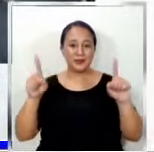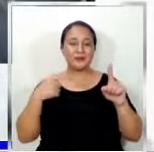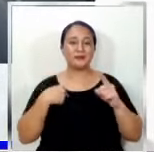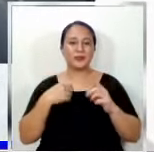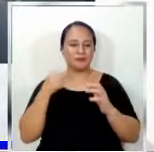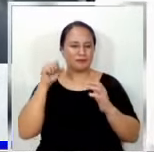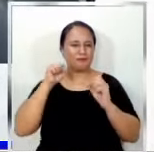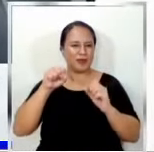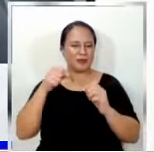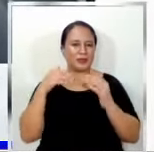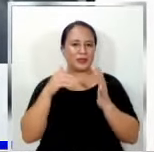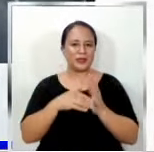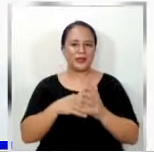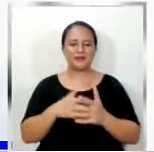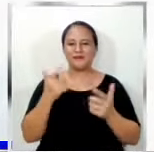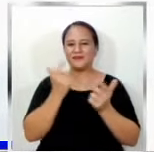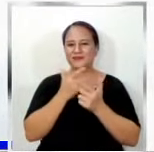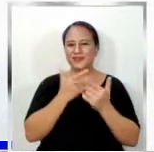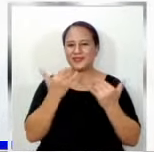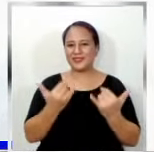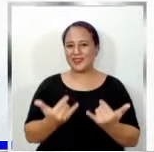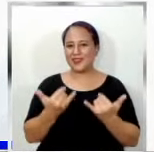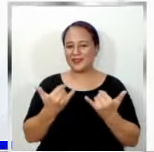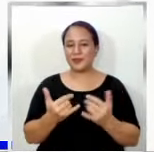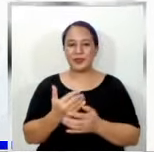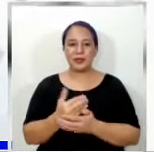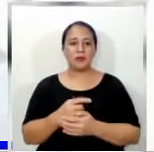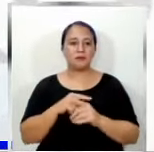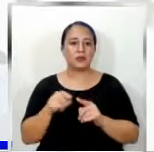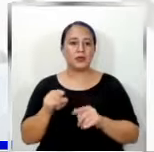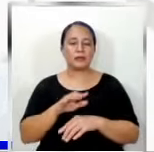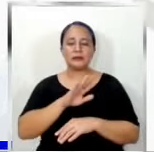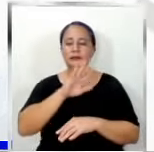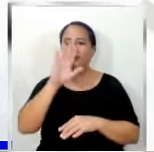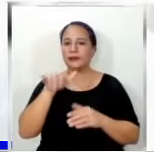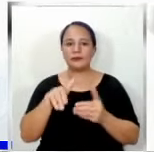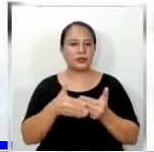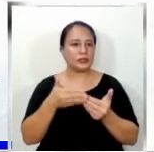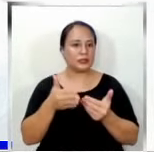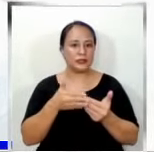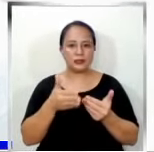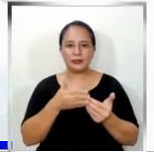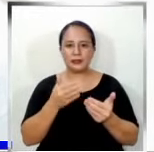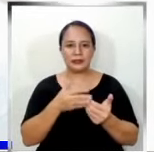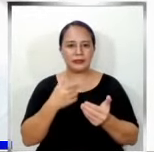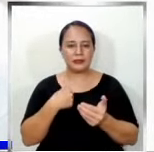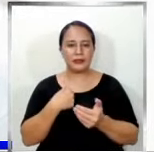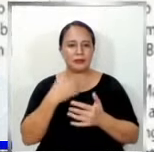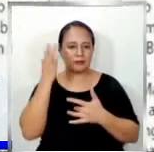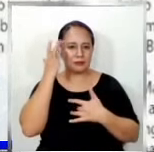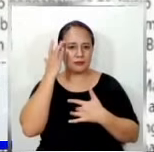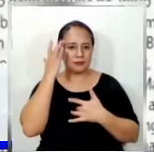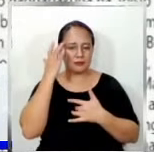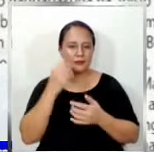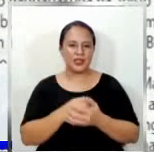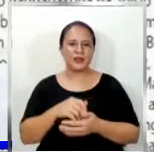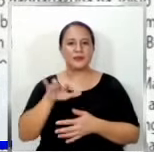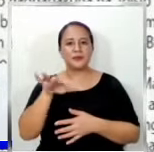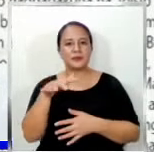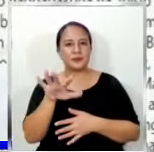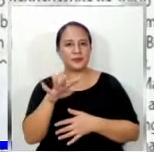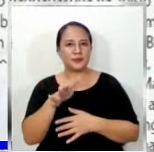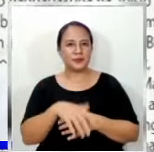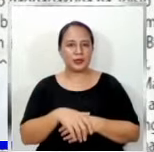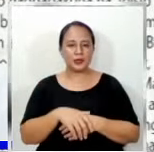Nakakatawa at ngiti na ngayon si Kim, pero hindi raw naging madali para sa kanya ang pagkakasakit. Mild lang daw ang kanyang naging